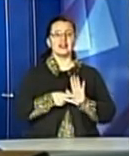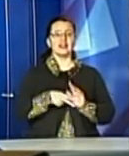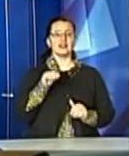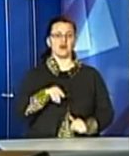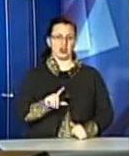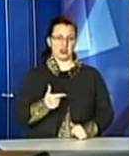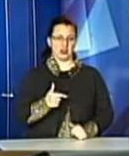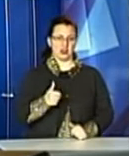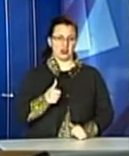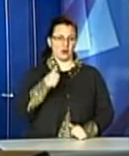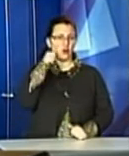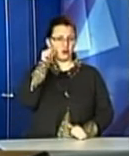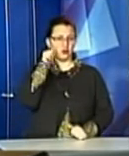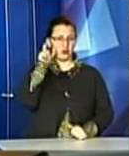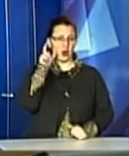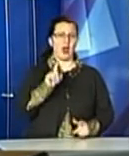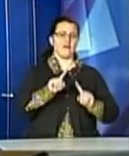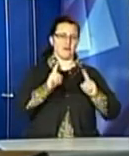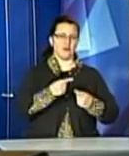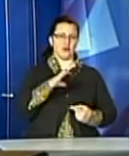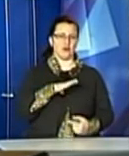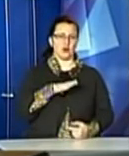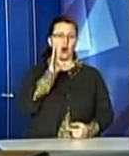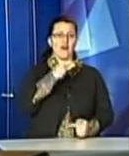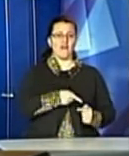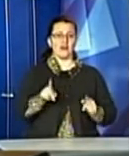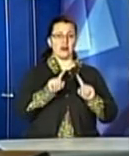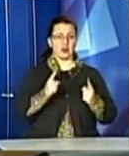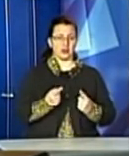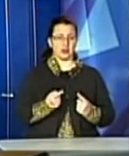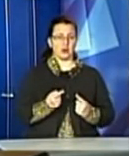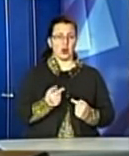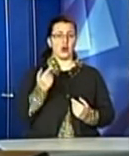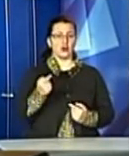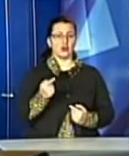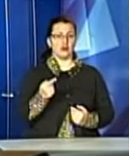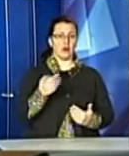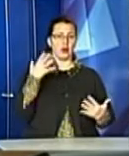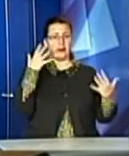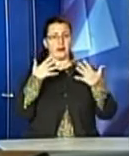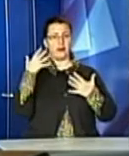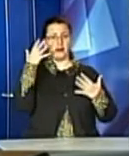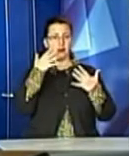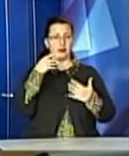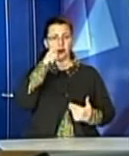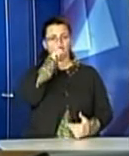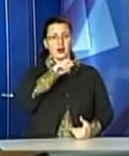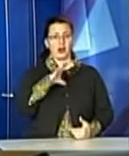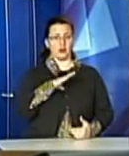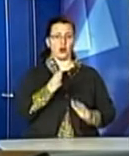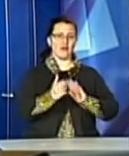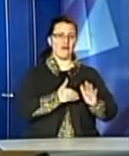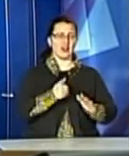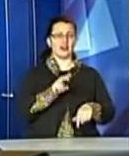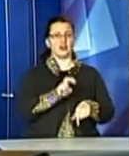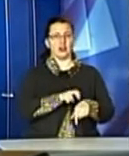вчора, після чого його відповідно було і затримано. Під час затримання йому нібито стало було погано, була викликана швидка допомога, і він зараз